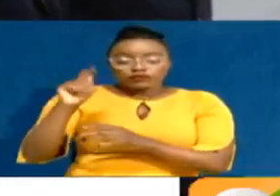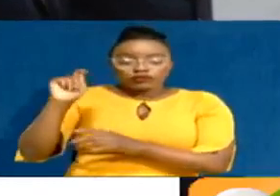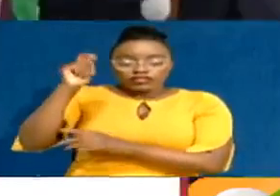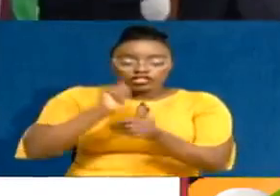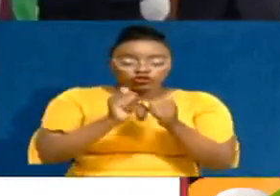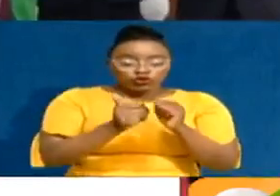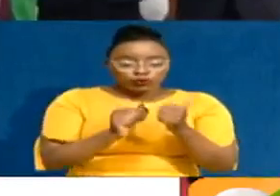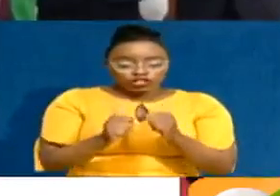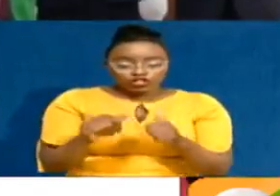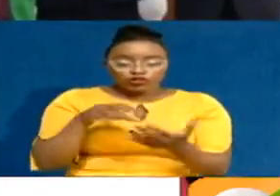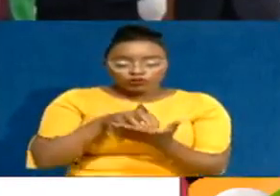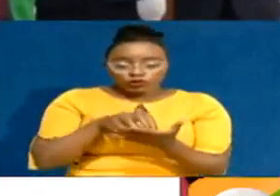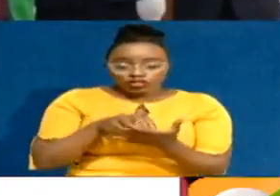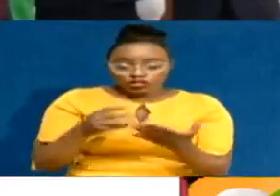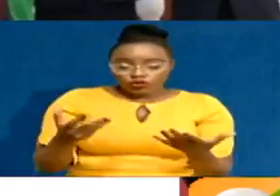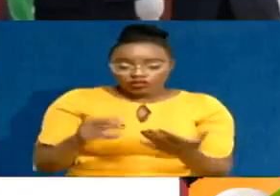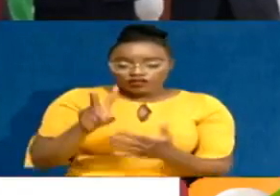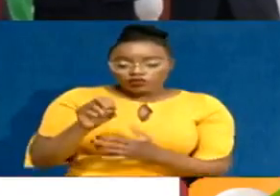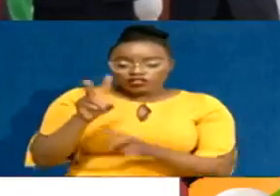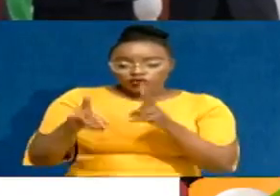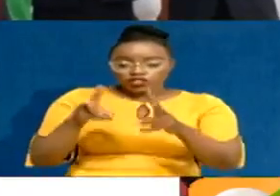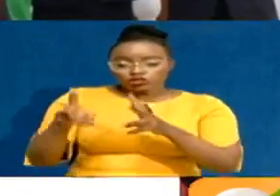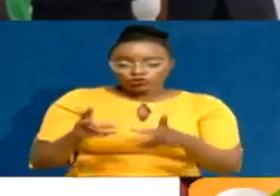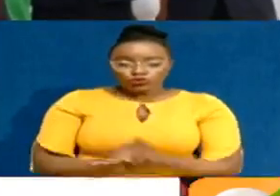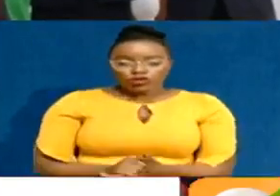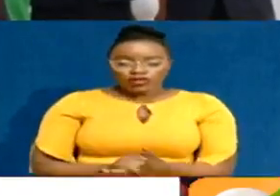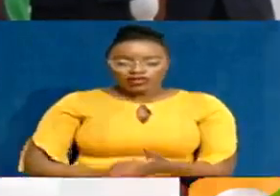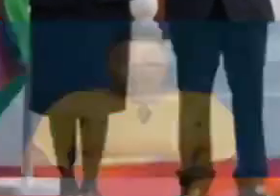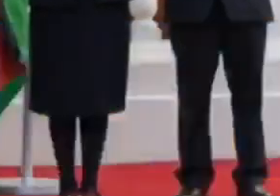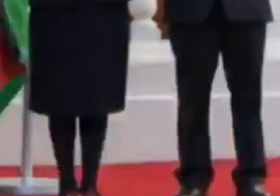13. Francis Gashuri, Runinga ya Citizen.